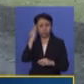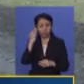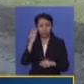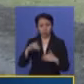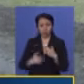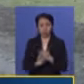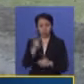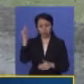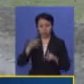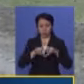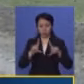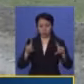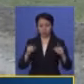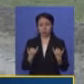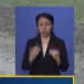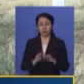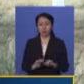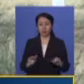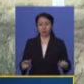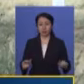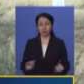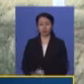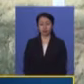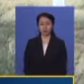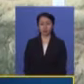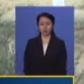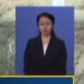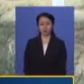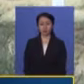построить новую школу для детворы. Елена Горбань, Нурбул Болгабеков, Самат Есенгалиев, служба новостей.